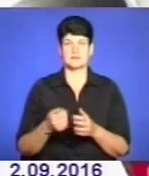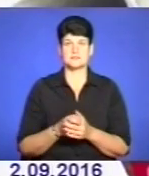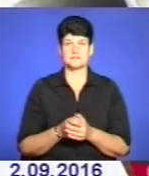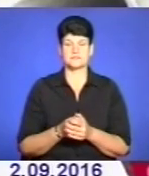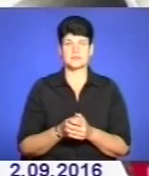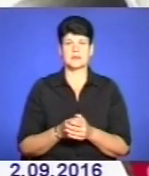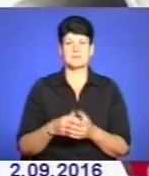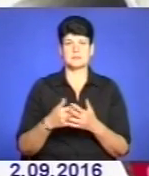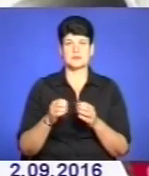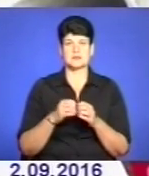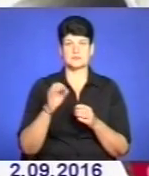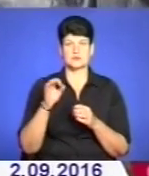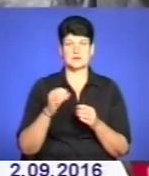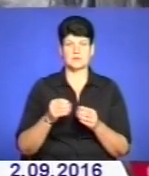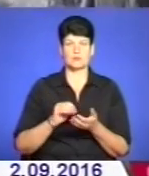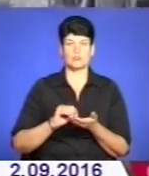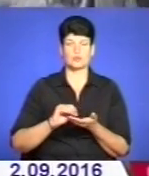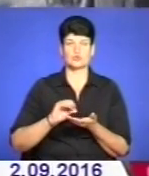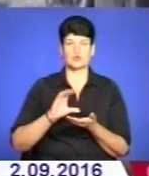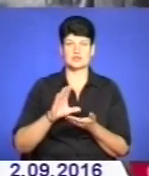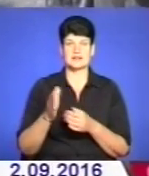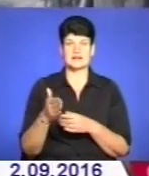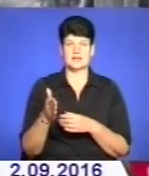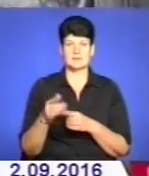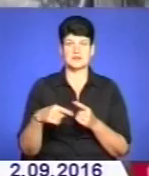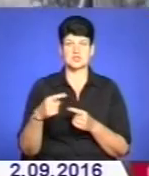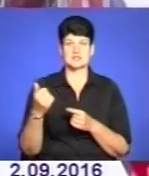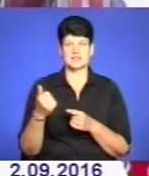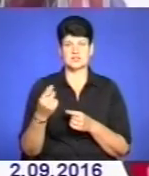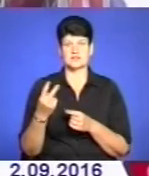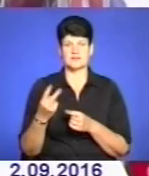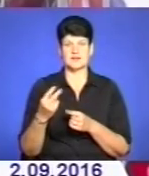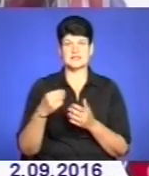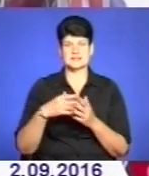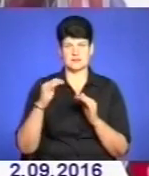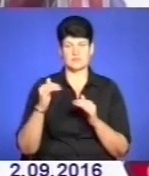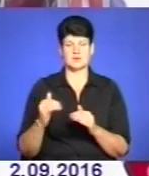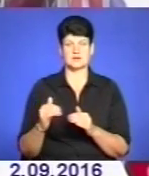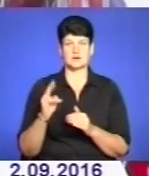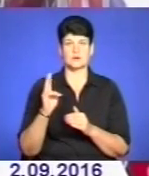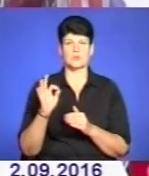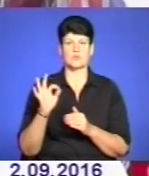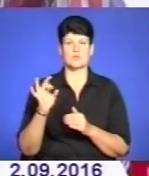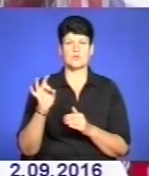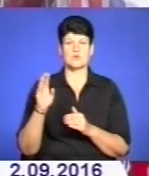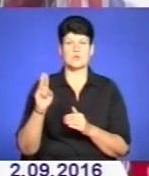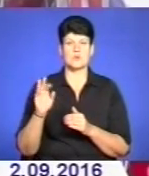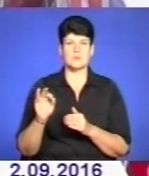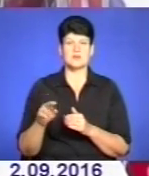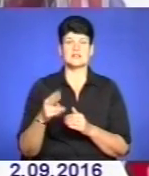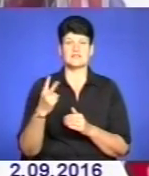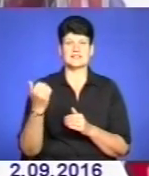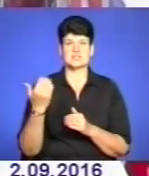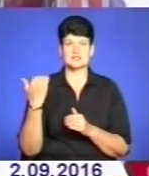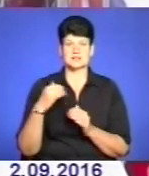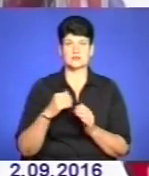на 10% подорожчала риба, але через тиждень-два ціна піде на спад. Ну, наприклад, короб. Ще 2 тижні тому